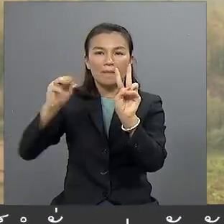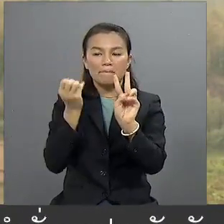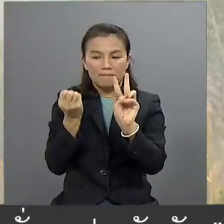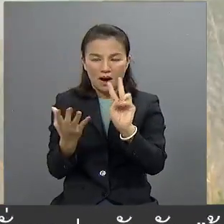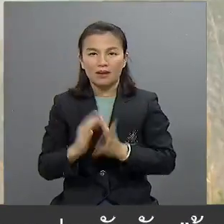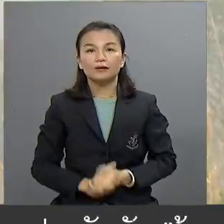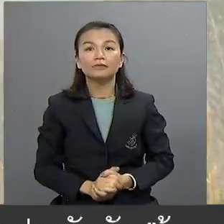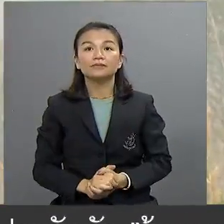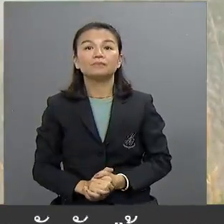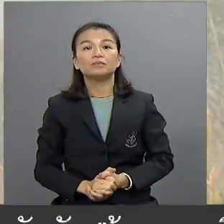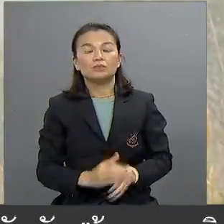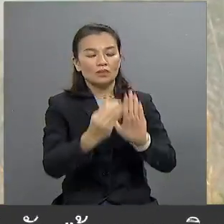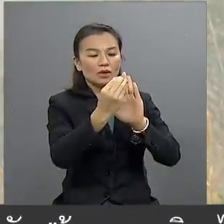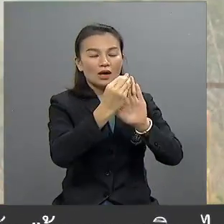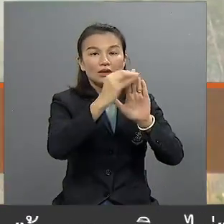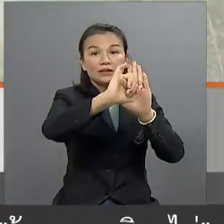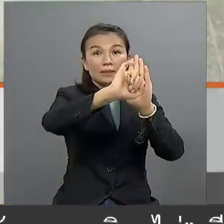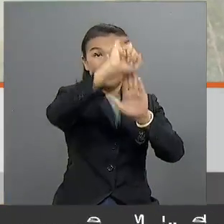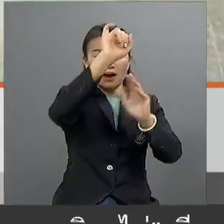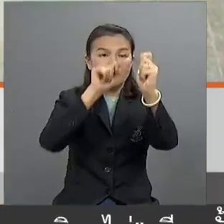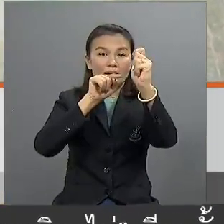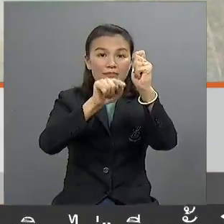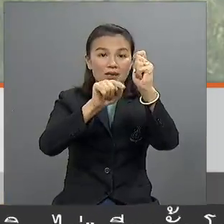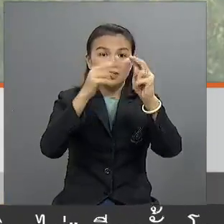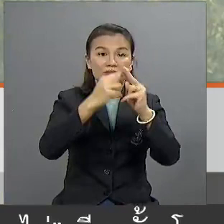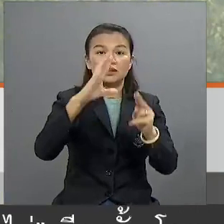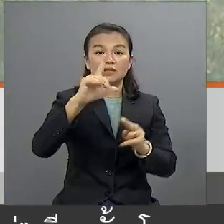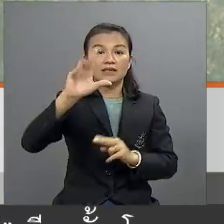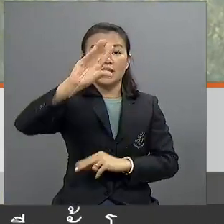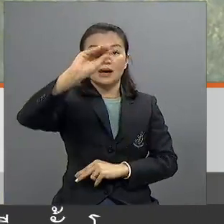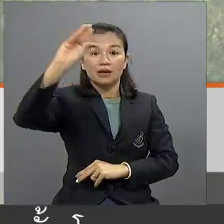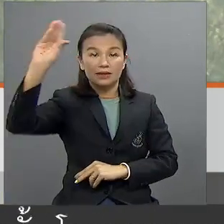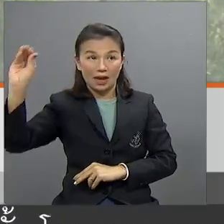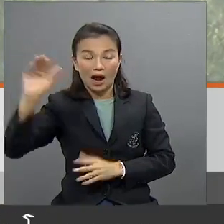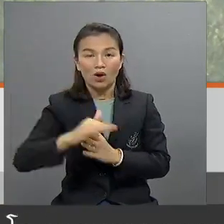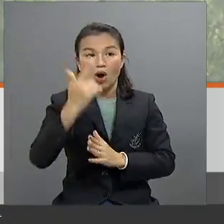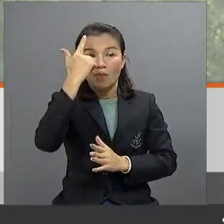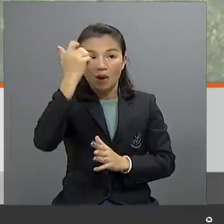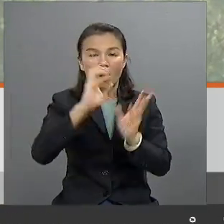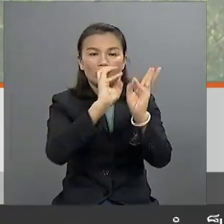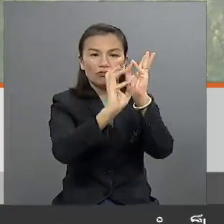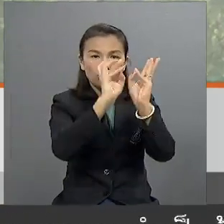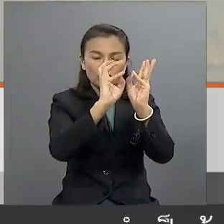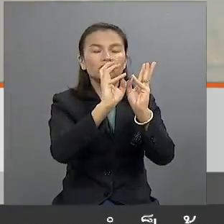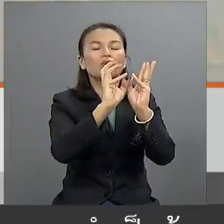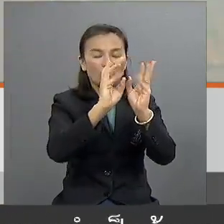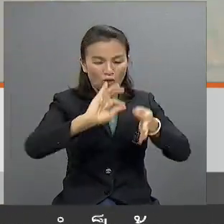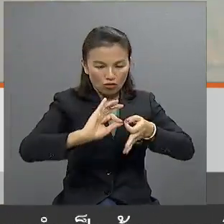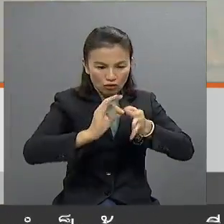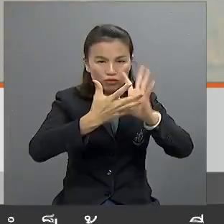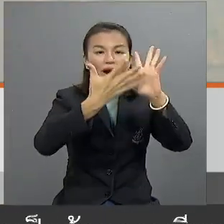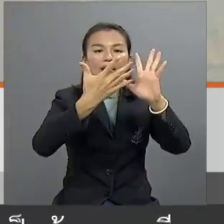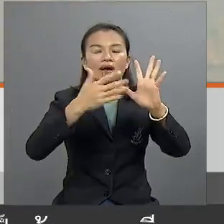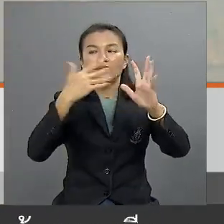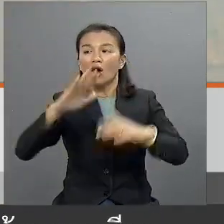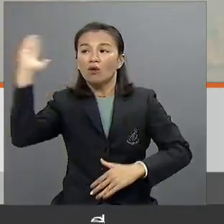าวจังหวัดเชียงใหม่ถูกปกคลุมด้วยฝุ่นควันไฟสาเหตุจากไฟป่าในพื้นที่และฝุ่นควันที่ถูกกระแสลมพัดพามาสะสม